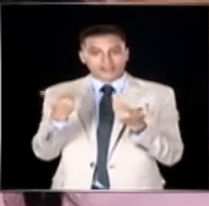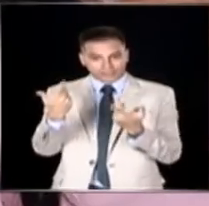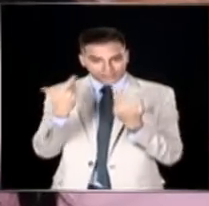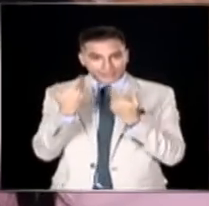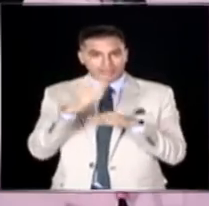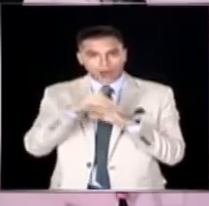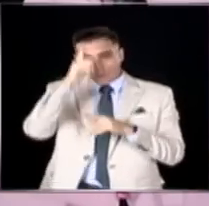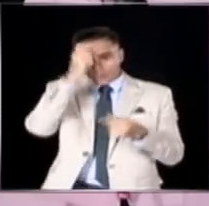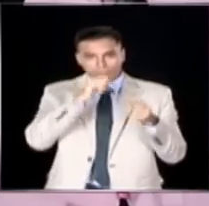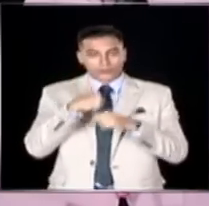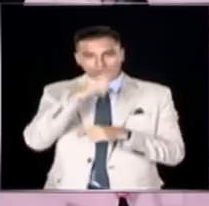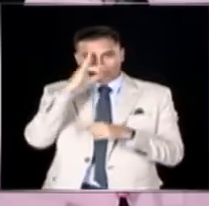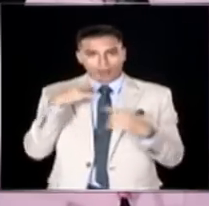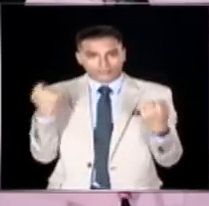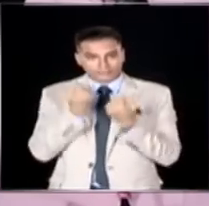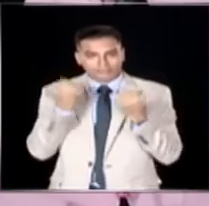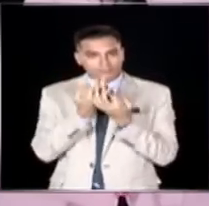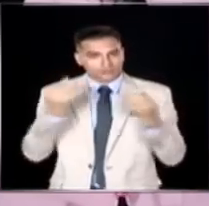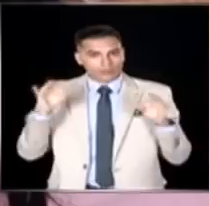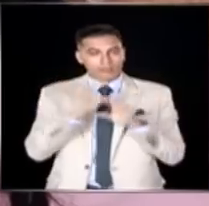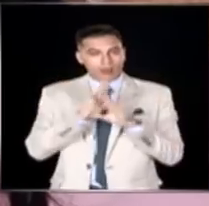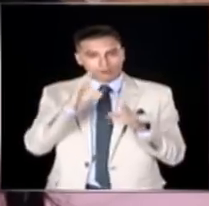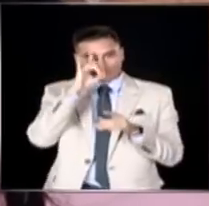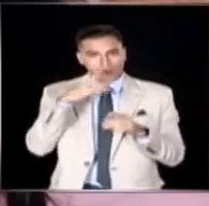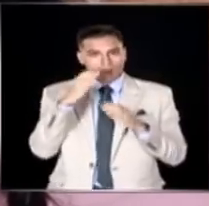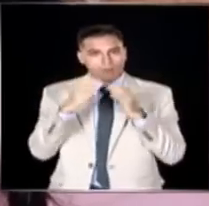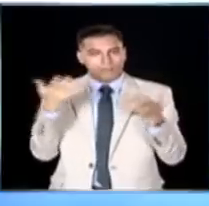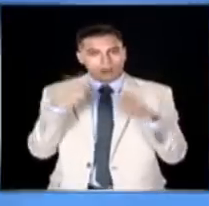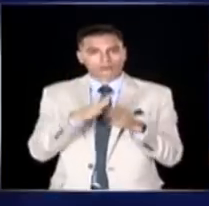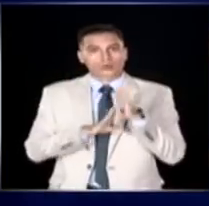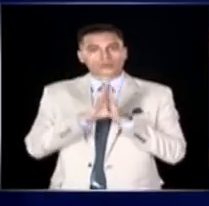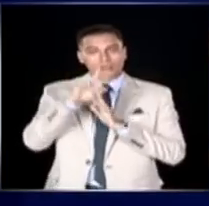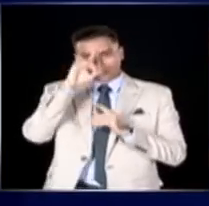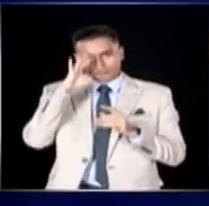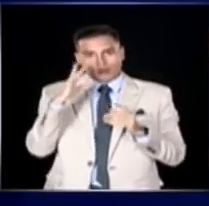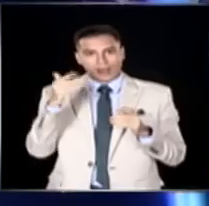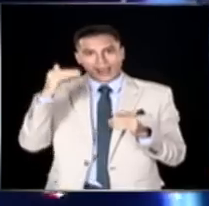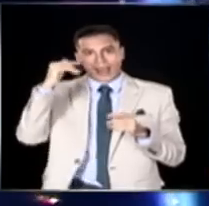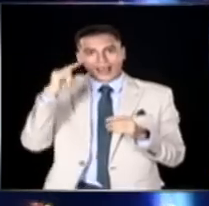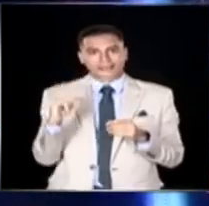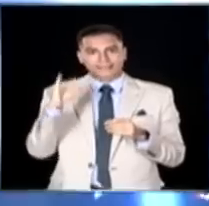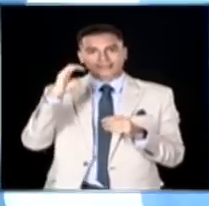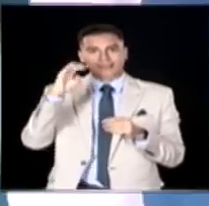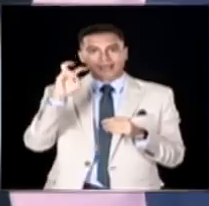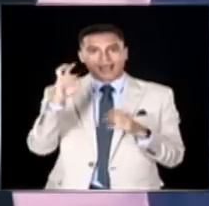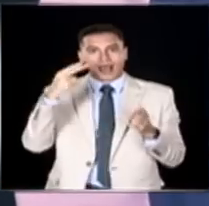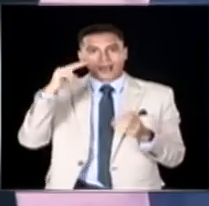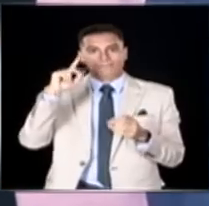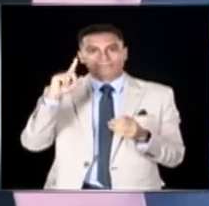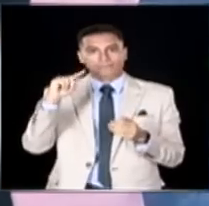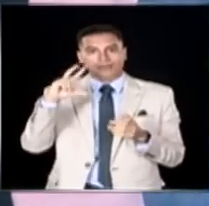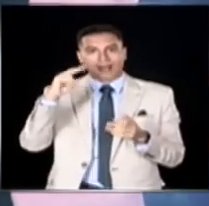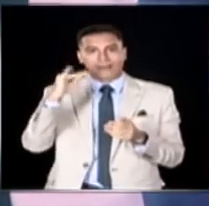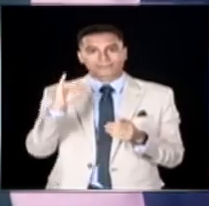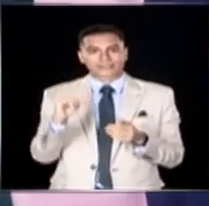وانا استعديت كويس وان شاء الله اقدر اجاوب اكبر عدد من الاسئله ونتاهل للدور ال 16. خديجه عبد الحميد. أهلي فرحة